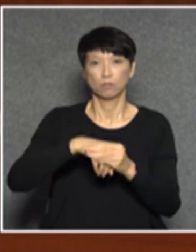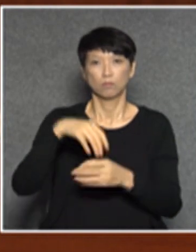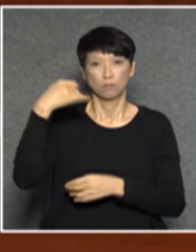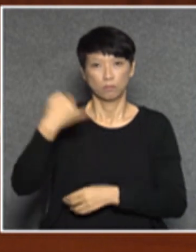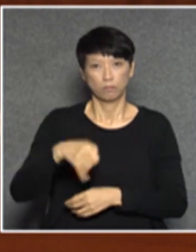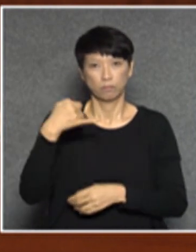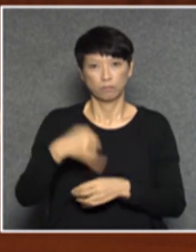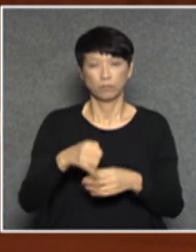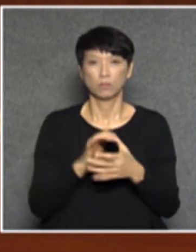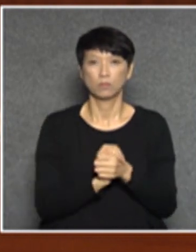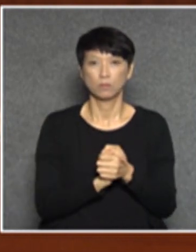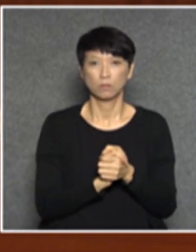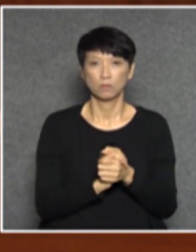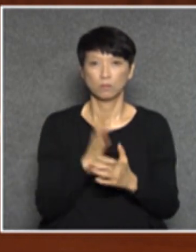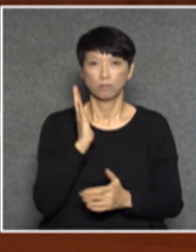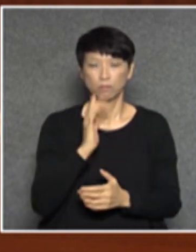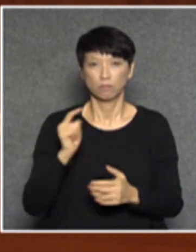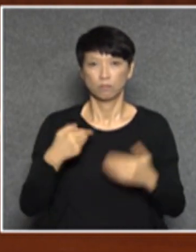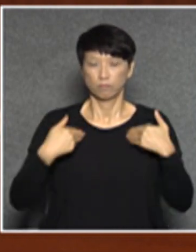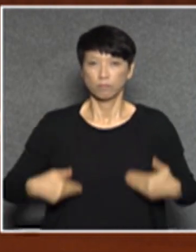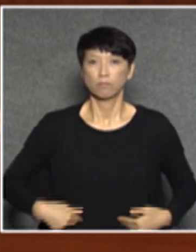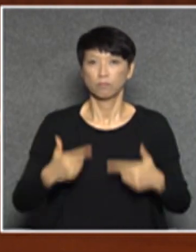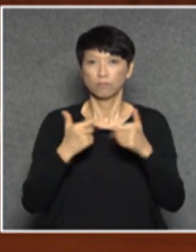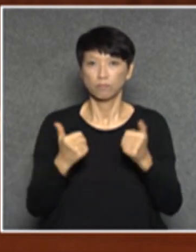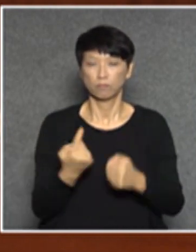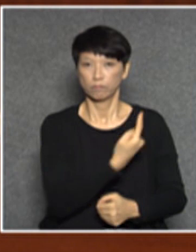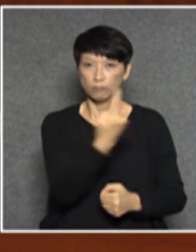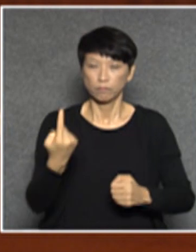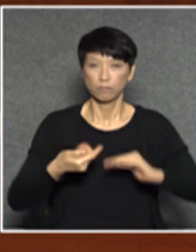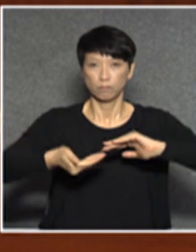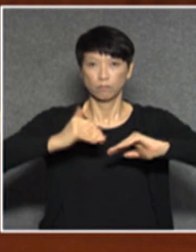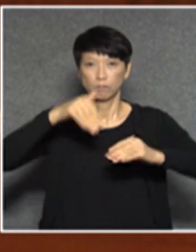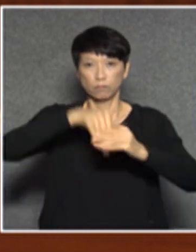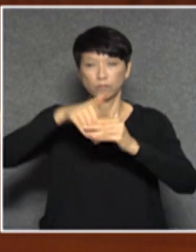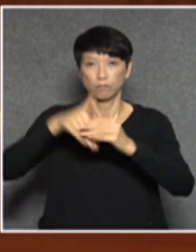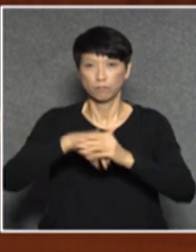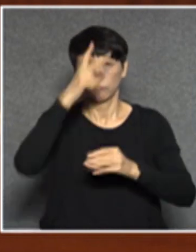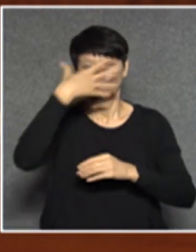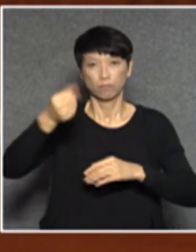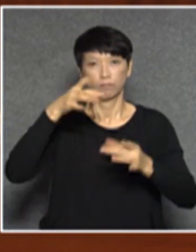選民無法在2017年以一人一票的方式選出行政長官。